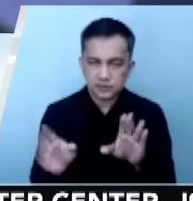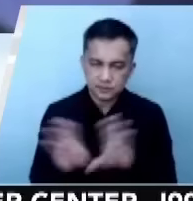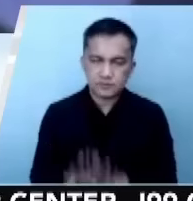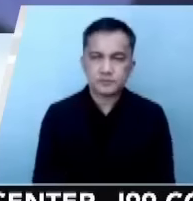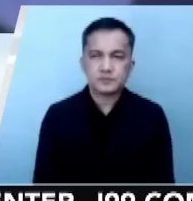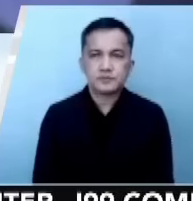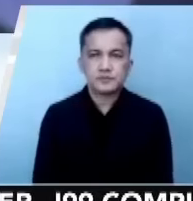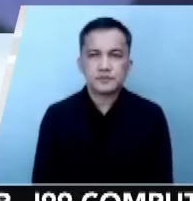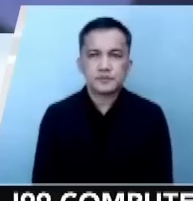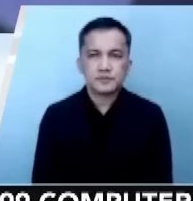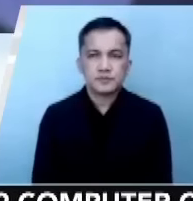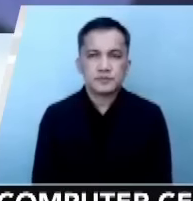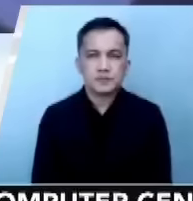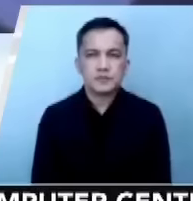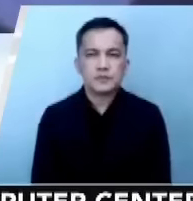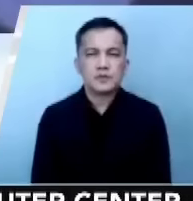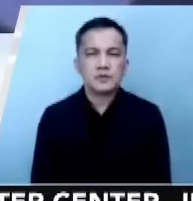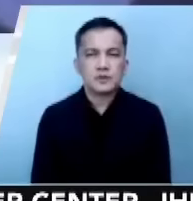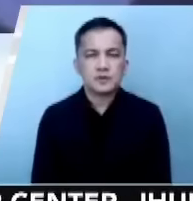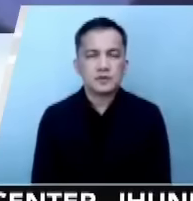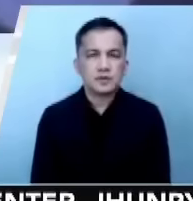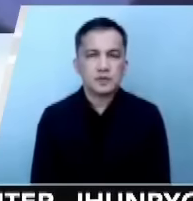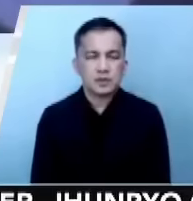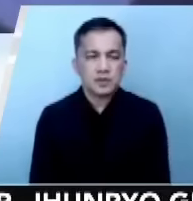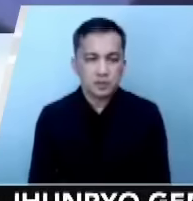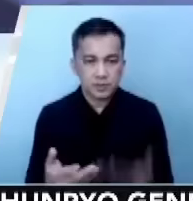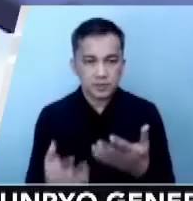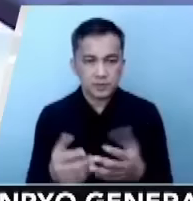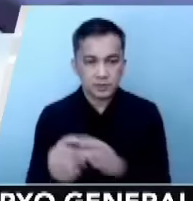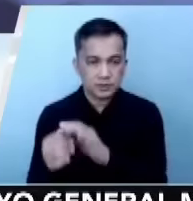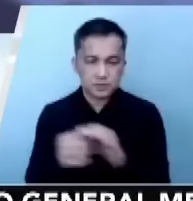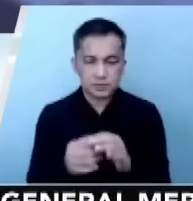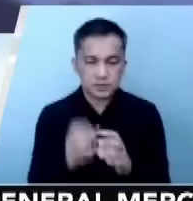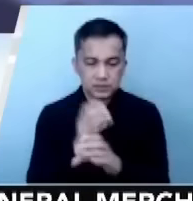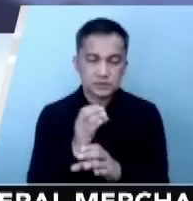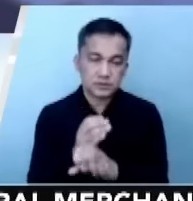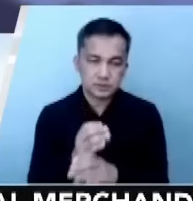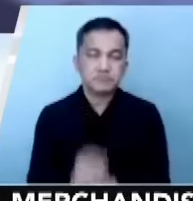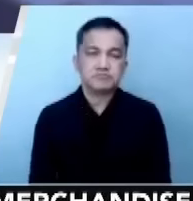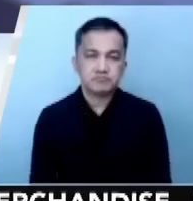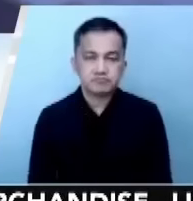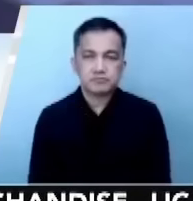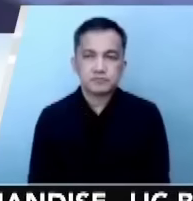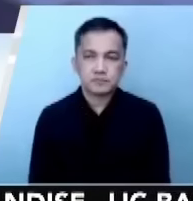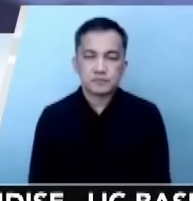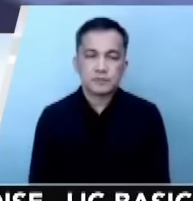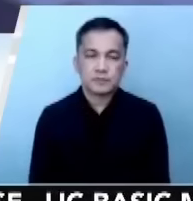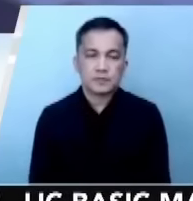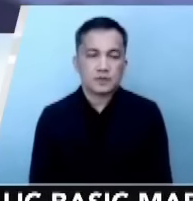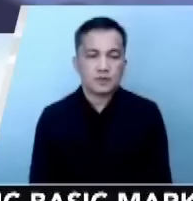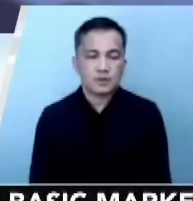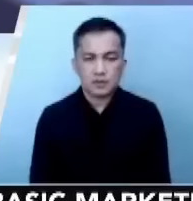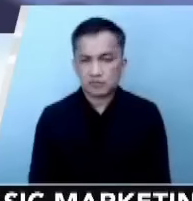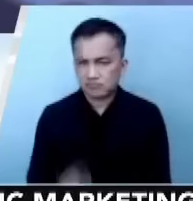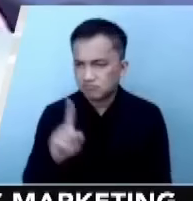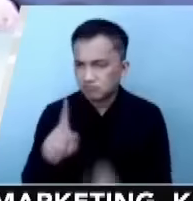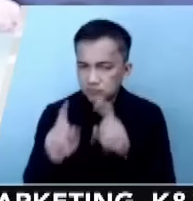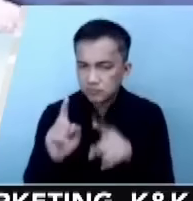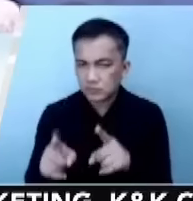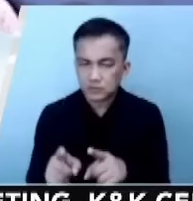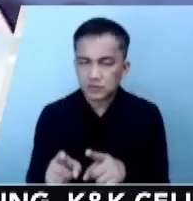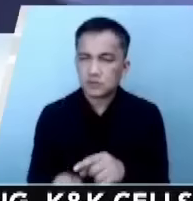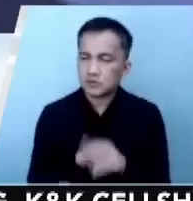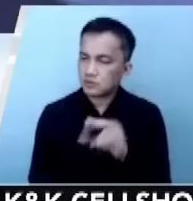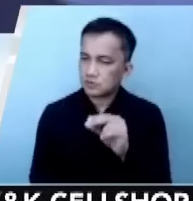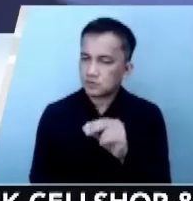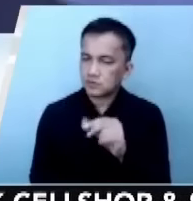kinalaman sa mga sasakyan sa pagmamaneho. So it's work-related, sir? No, it's not